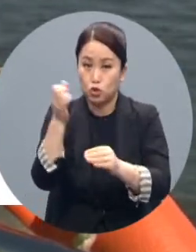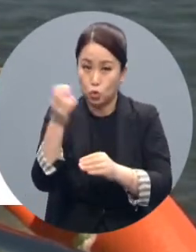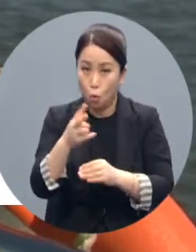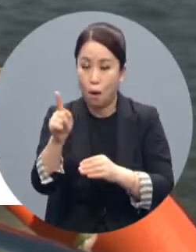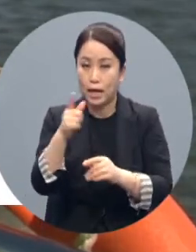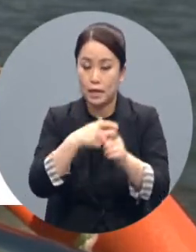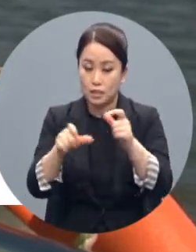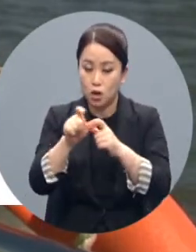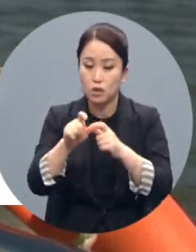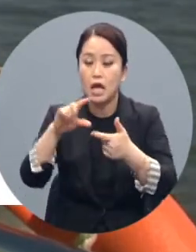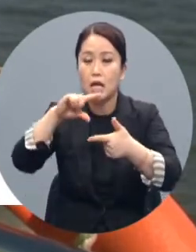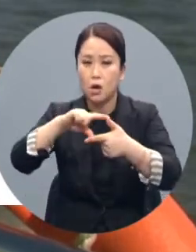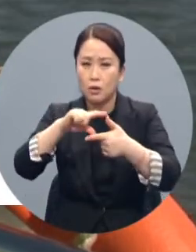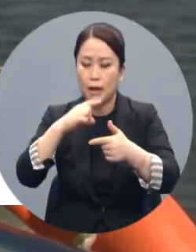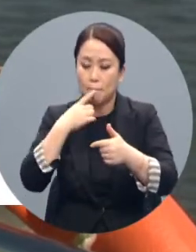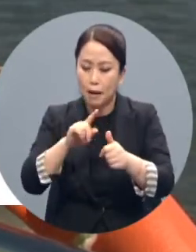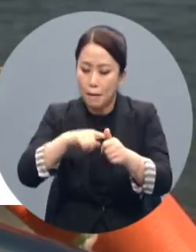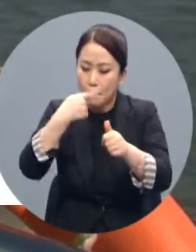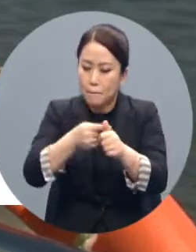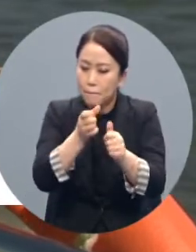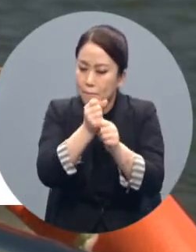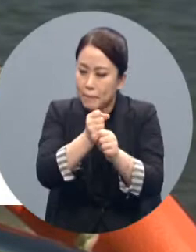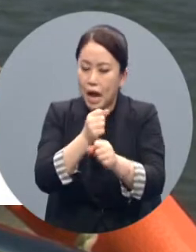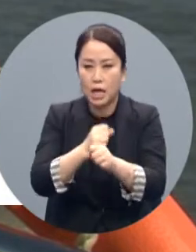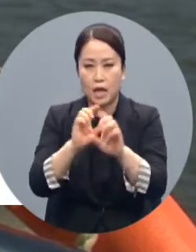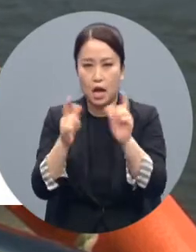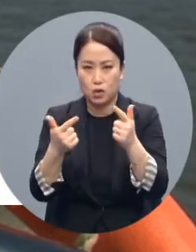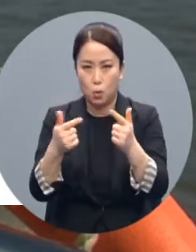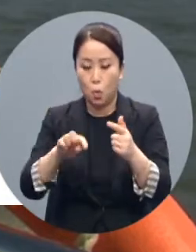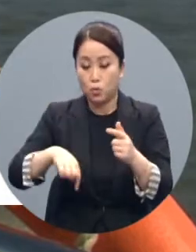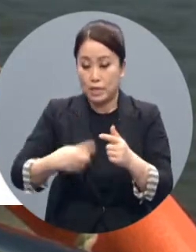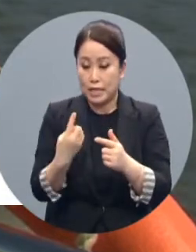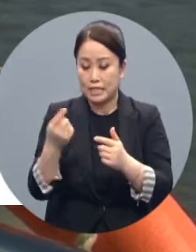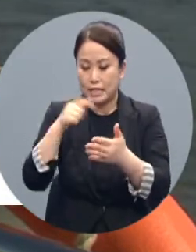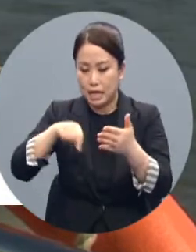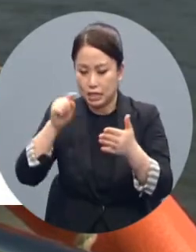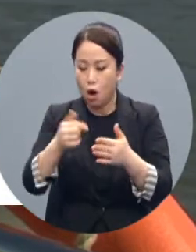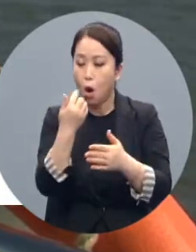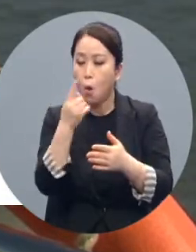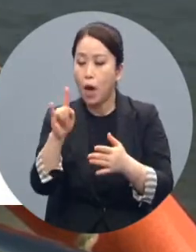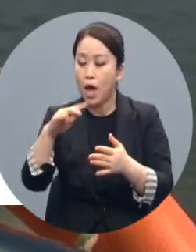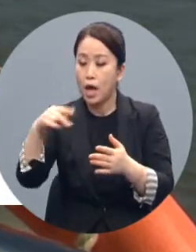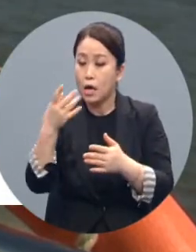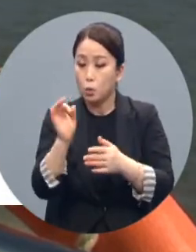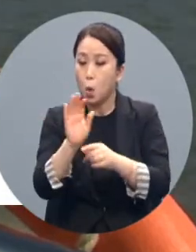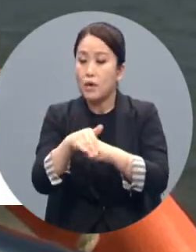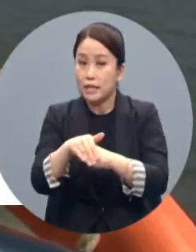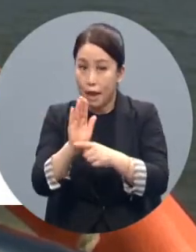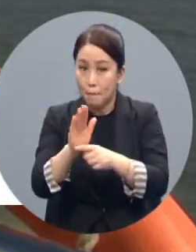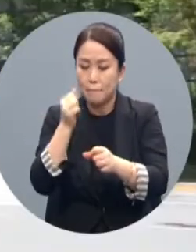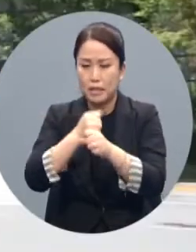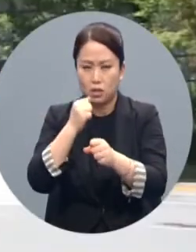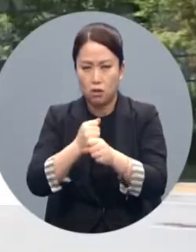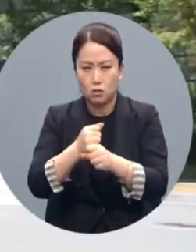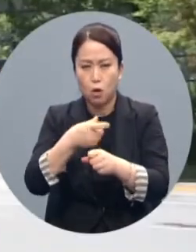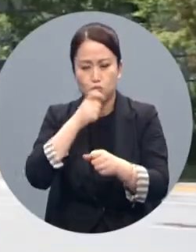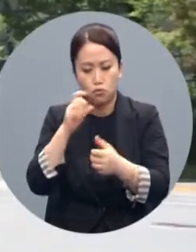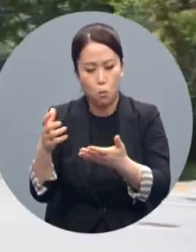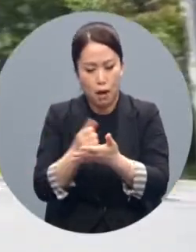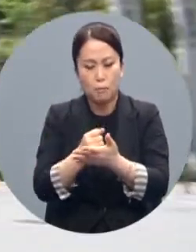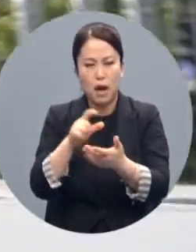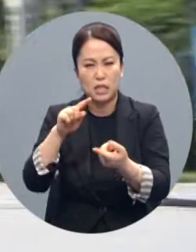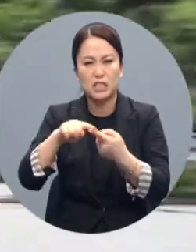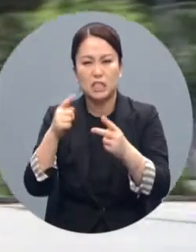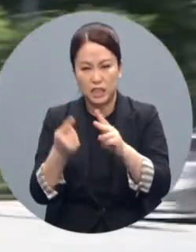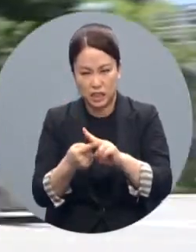가지는 경남만 유지할 게 아니고 우리 자체적으로 해동댐을 준설해서 거기에 대한 물을 확보를 한다든지.